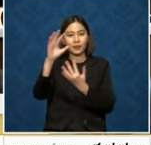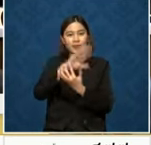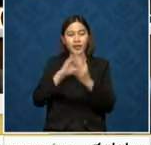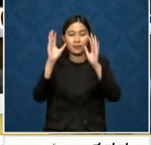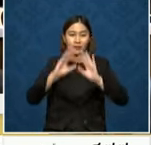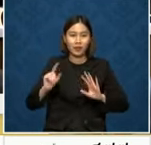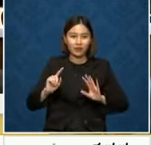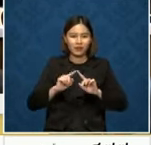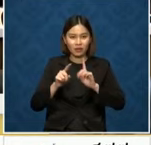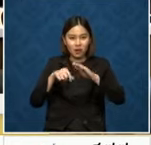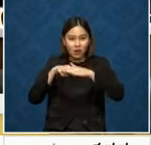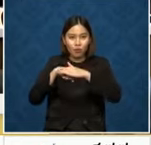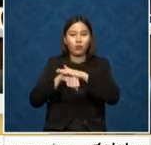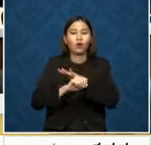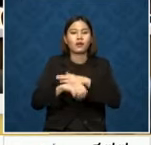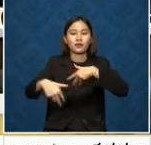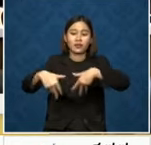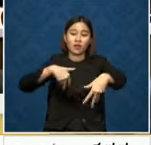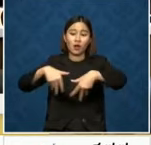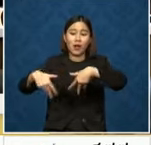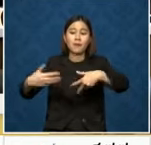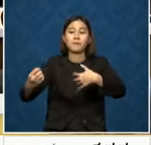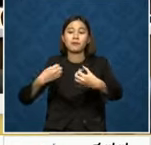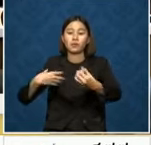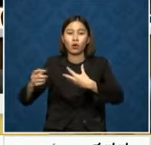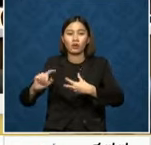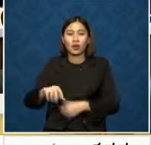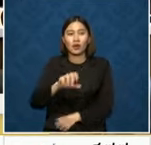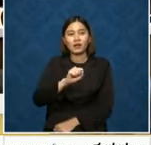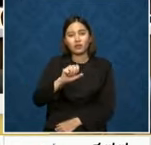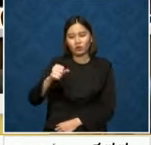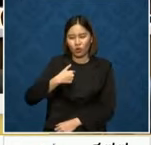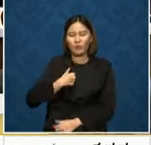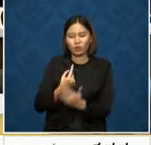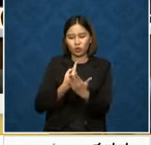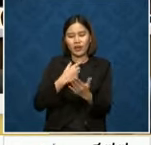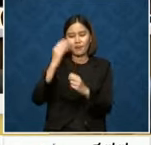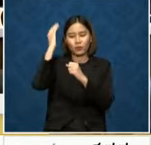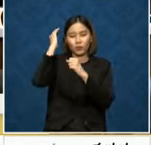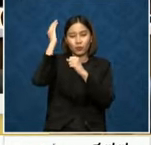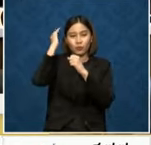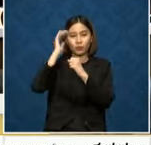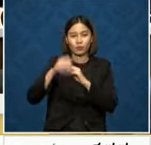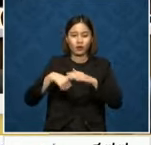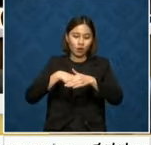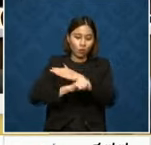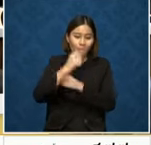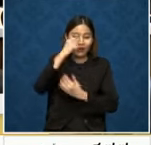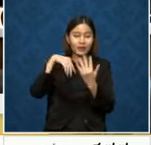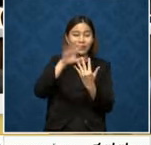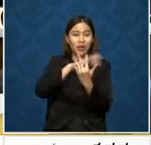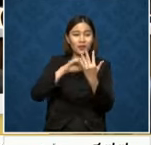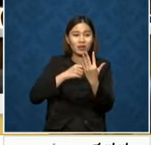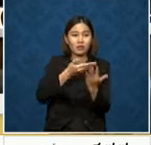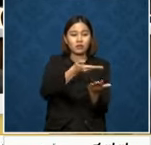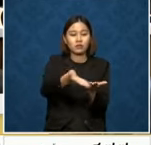งแต่เรื่องหวยนี่ชาวบ้านบอกว่าสสพูดให้หน่อยหวยบ้านเรานี่